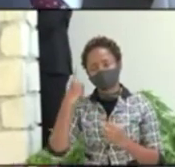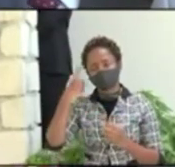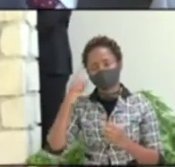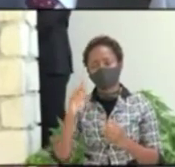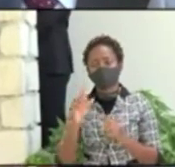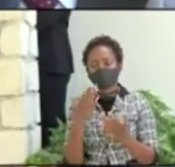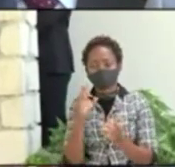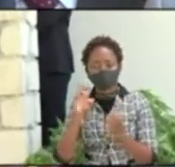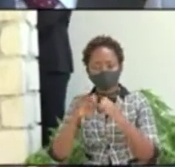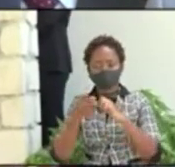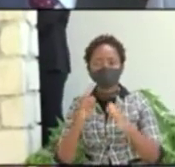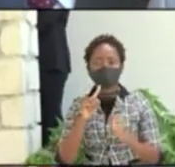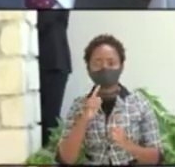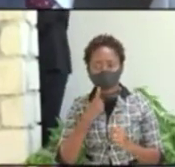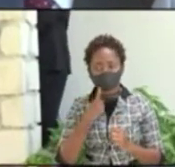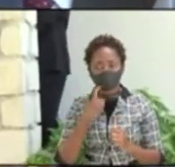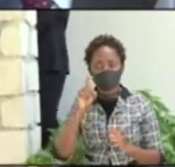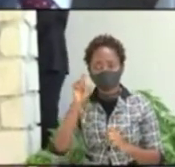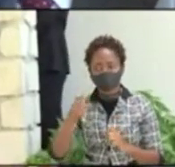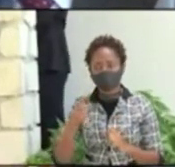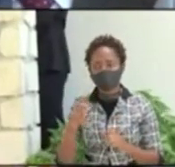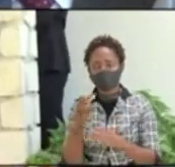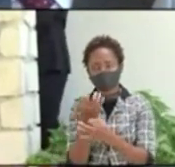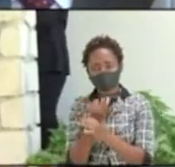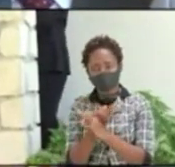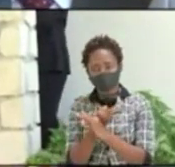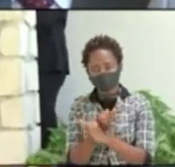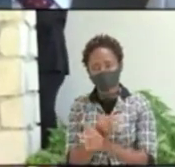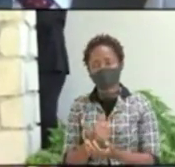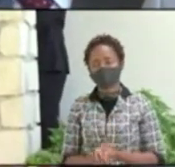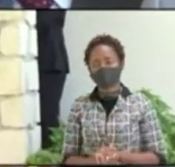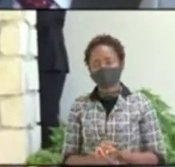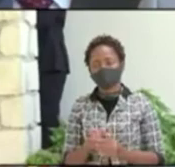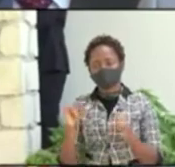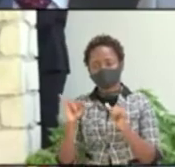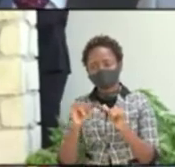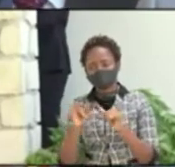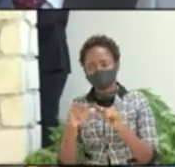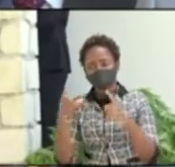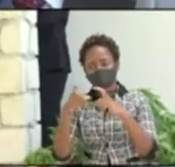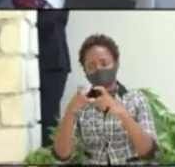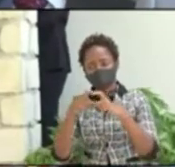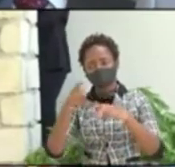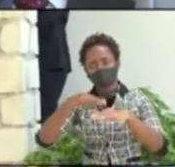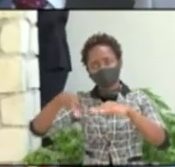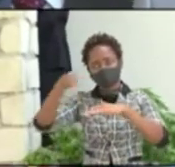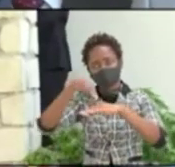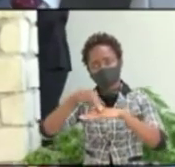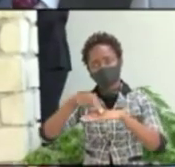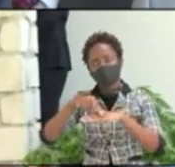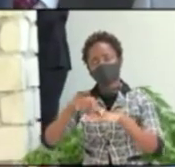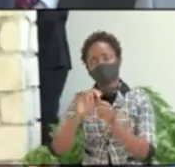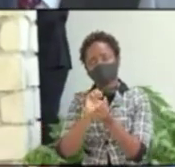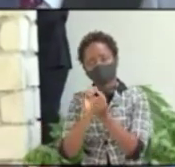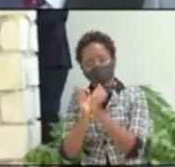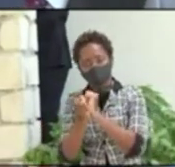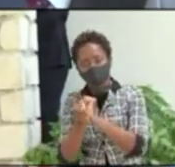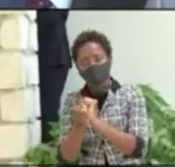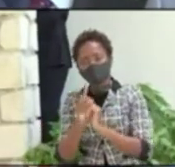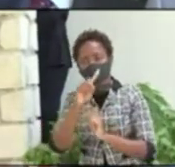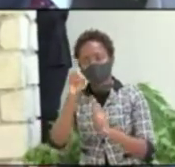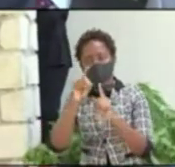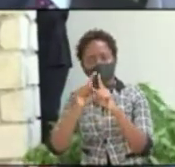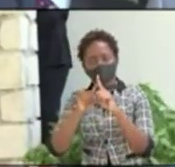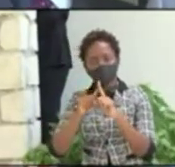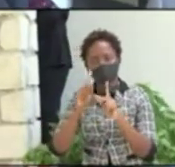problème sérieux que lui. Il faut résoudre lui. Même si nous résoudre dans les affaires, carte d'identification nationale, là, je dis, l'homme fait